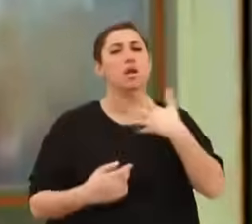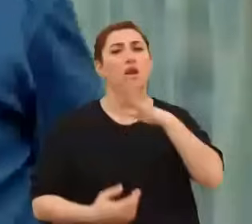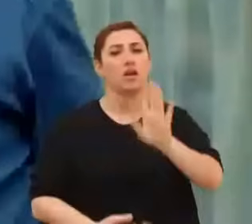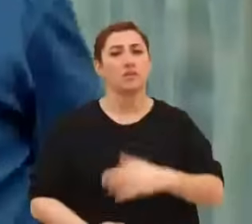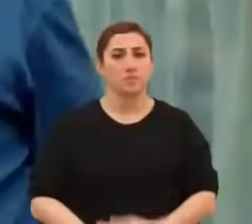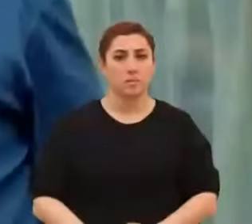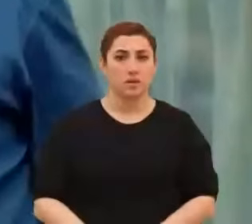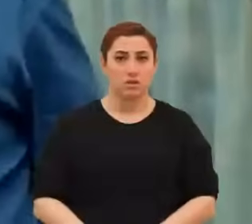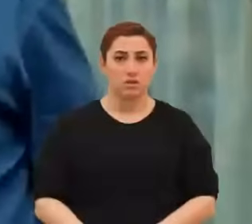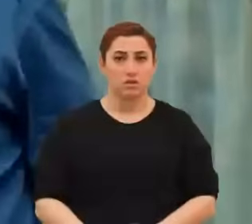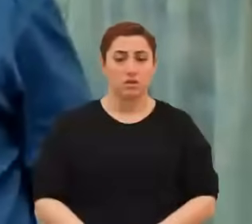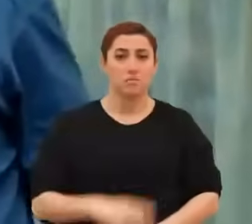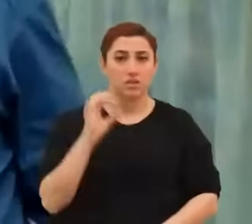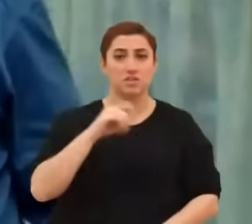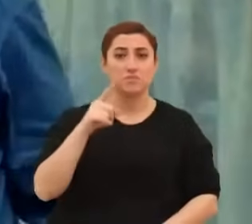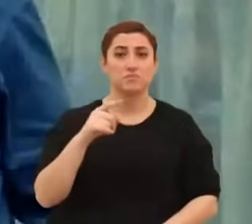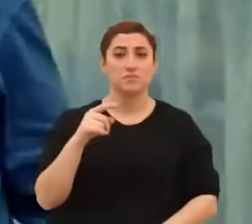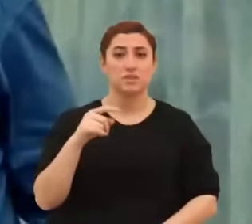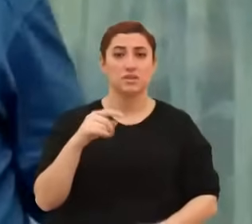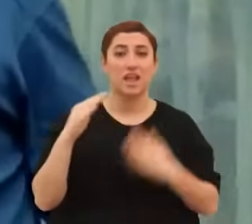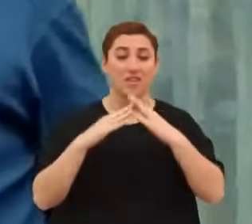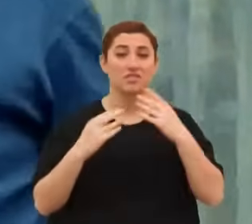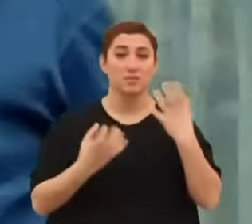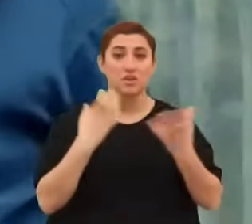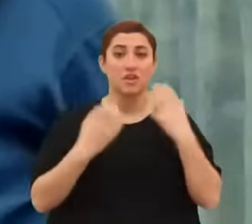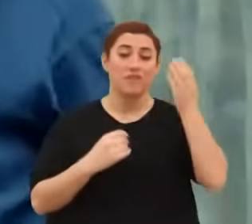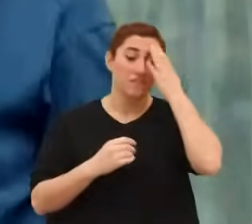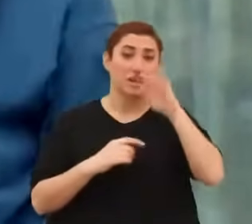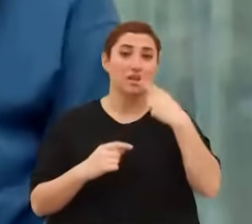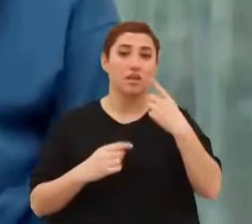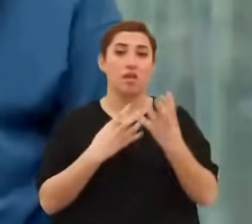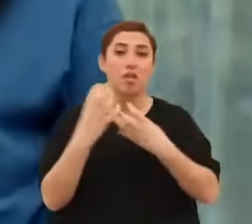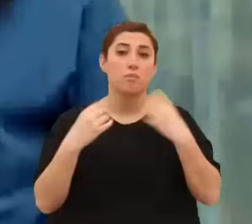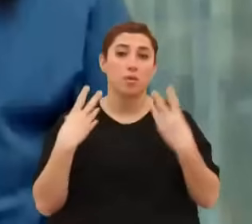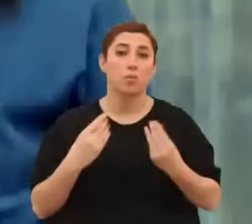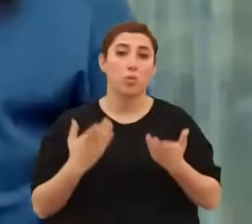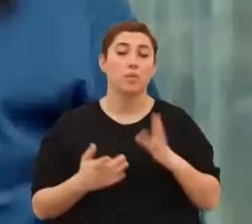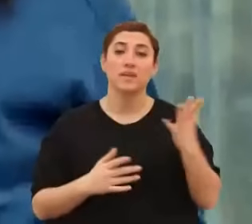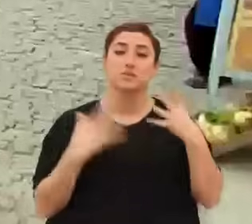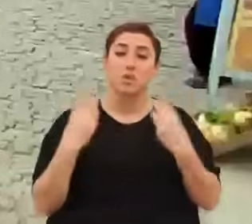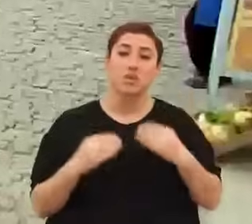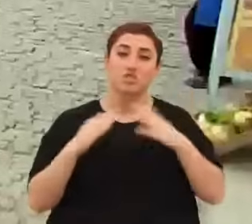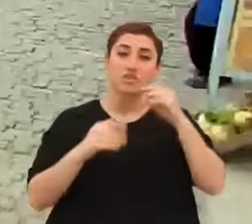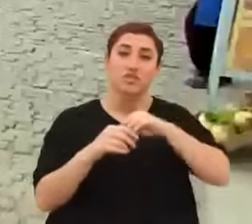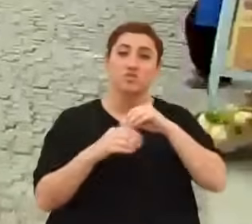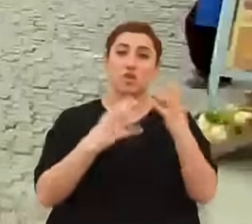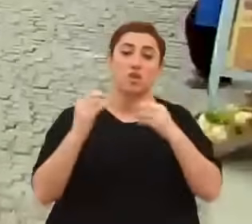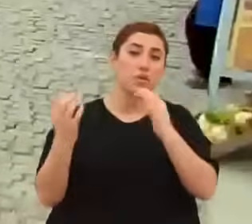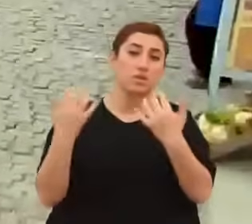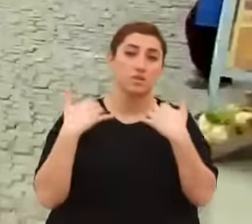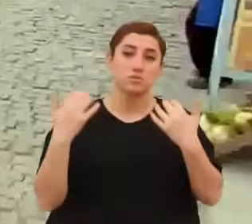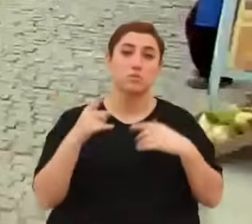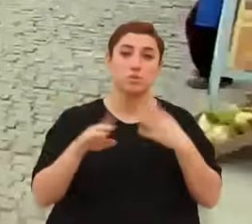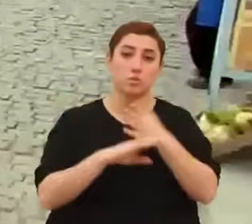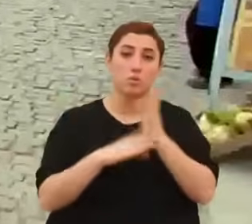ya. Ya ama şimdi evde pişirirsek anne fakir fukara dediğin kalabalık olur yani. Ah, nasıl olacak evde bu kadar kalabalığa?